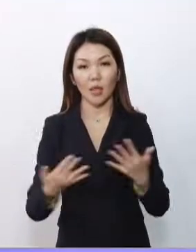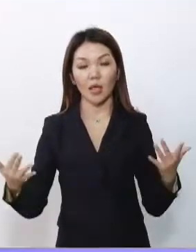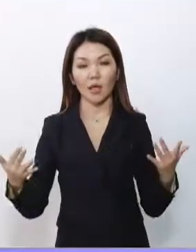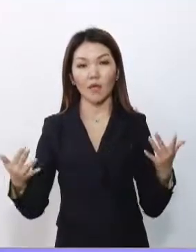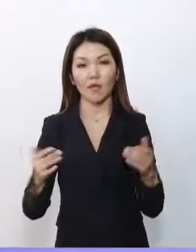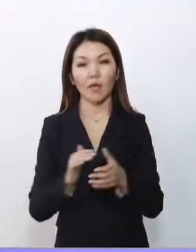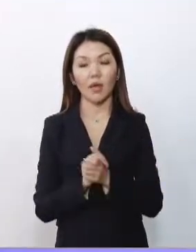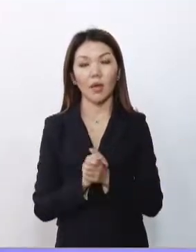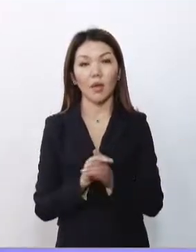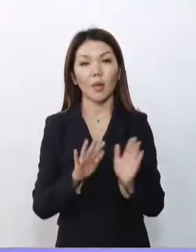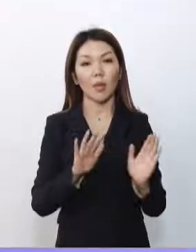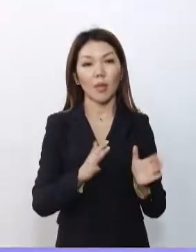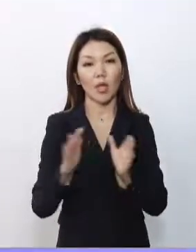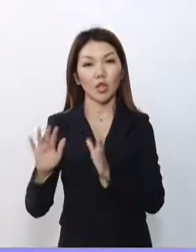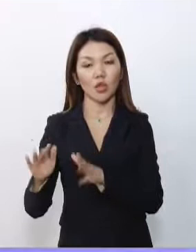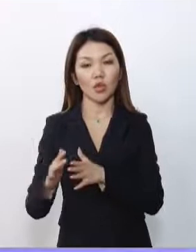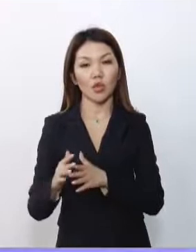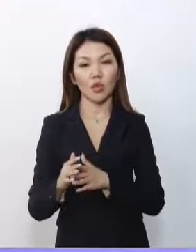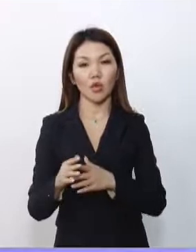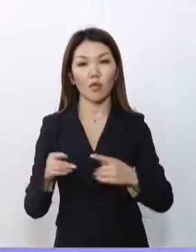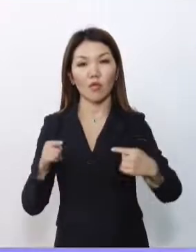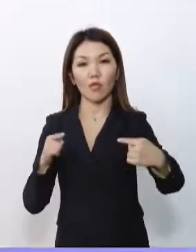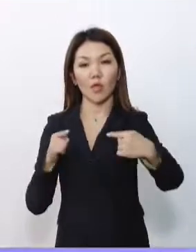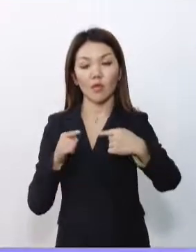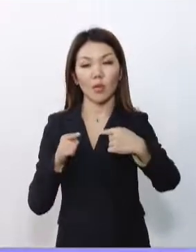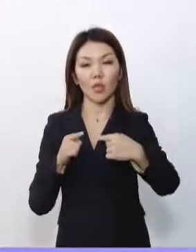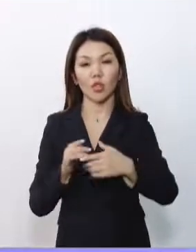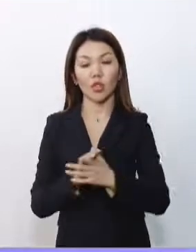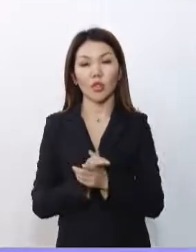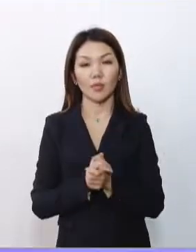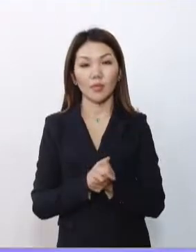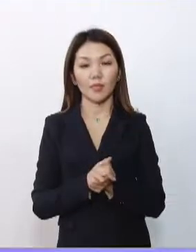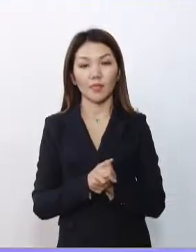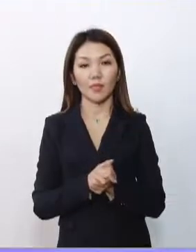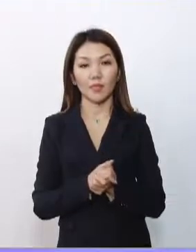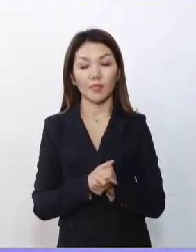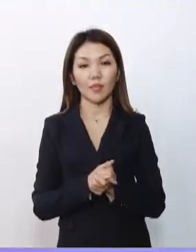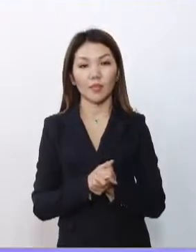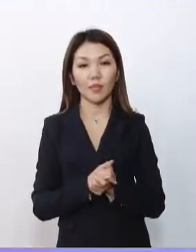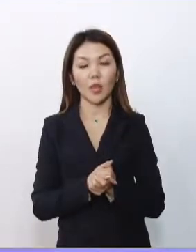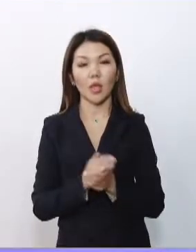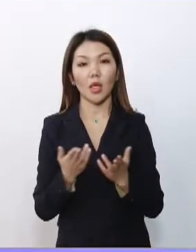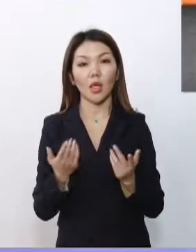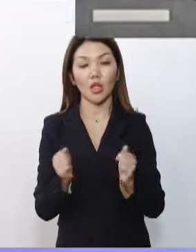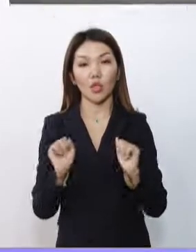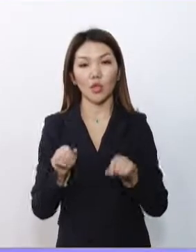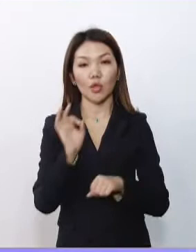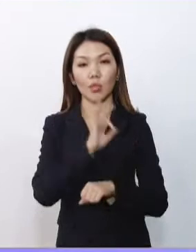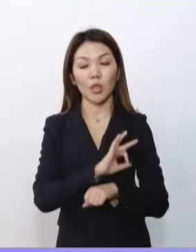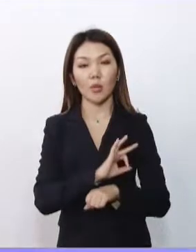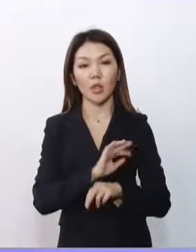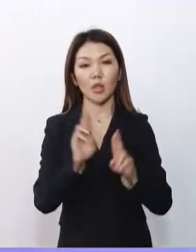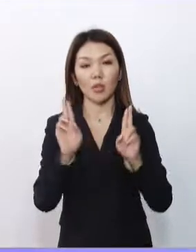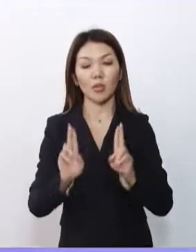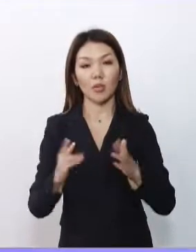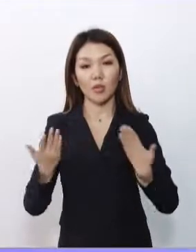происходит в противоположном направлении и конечно можем применить знания